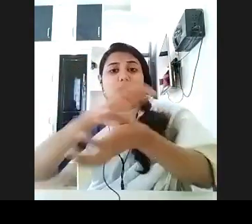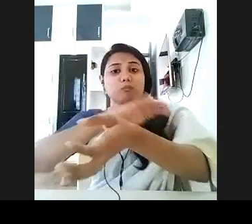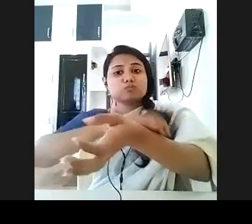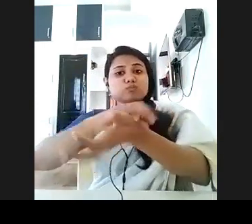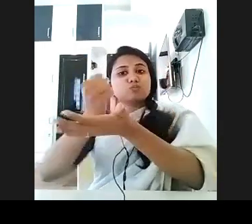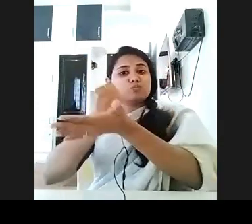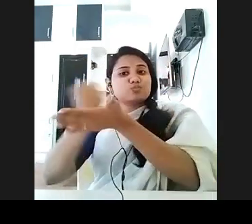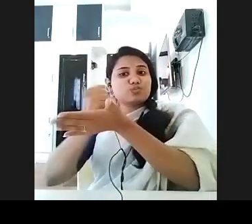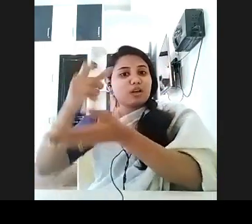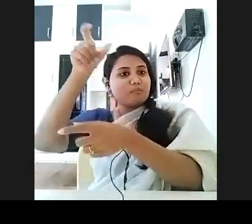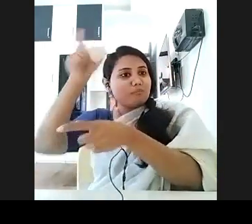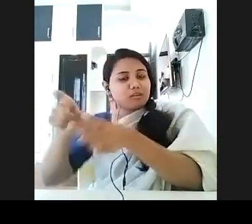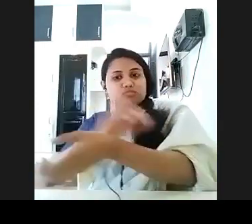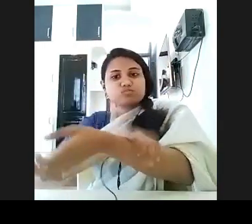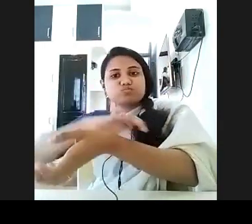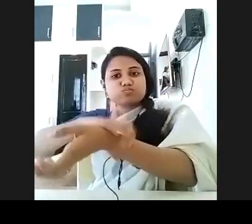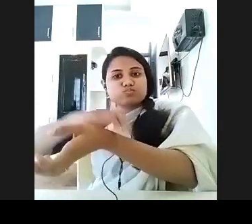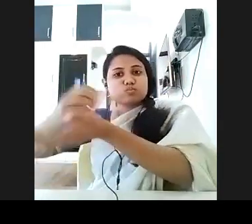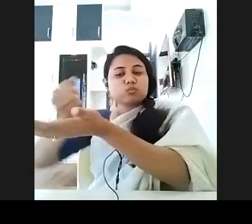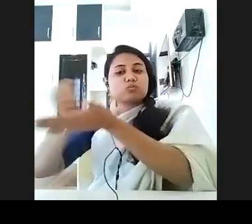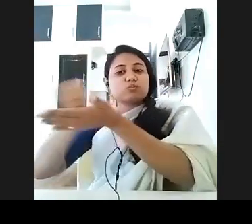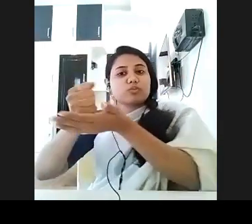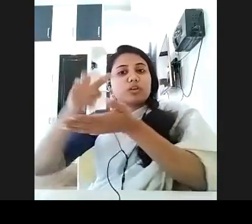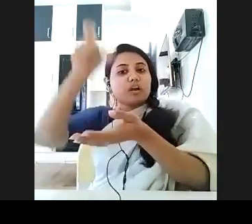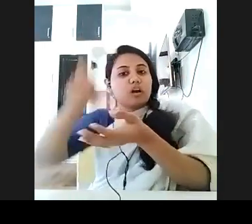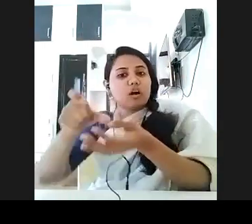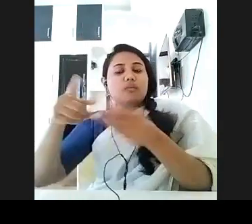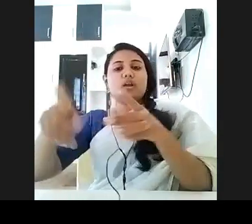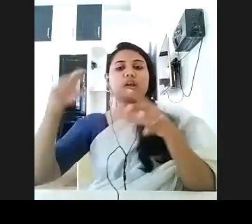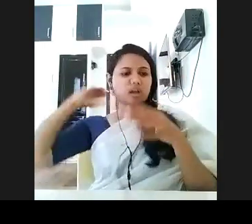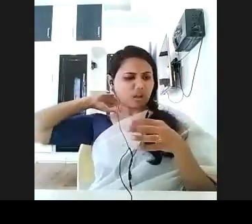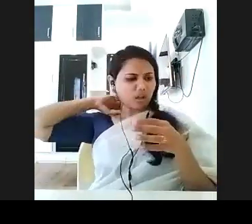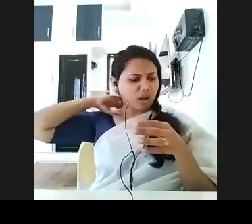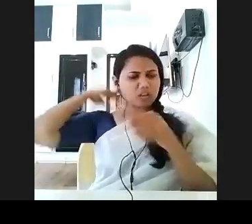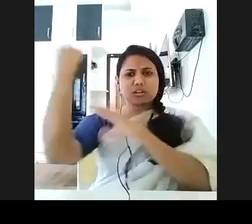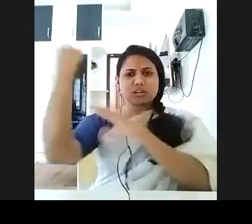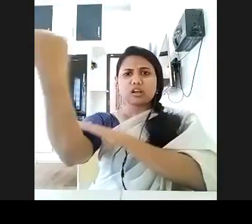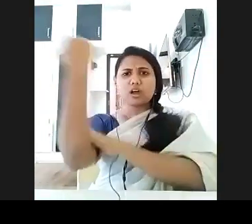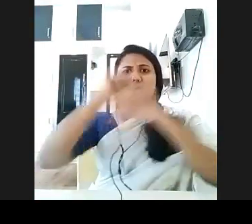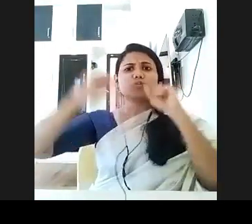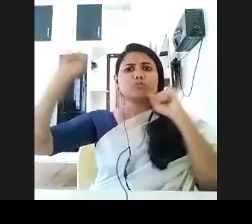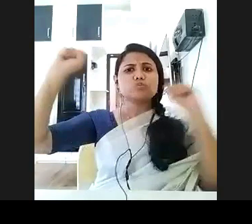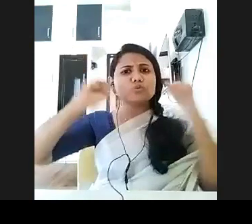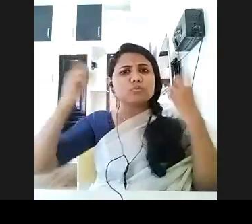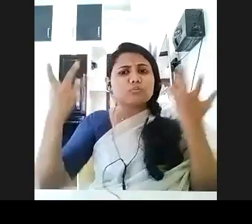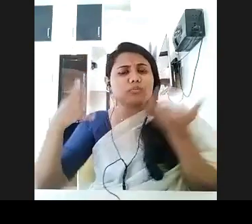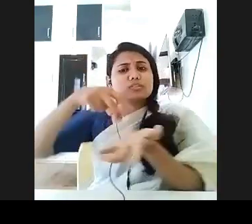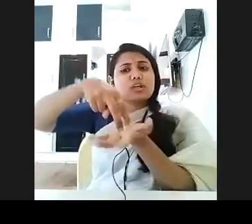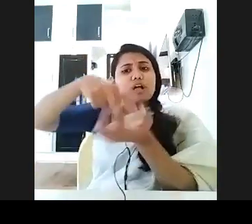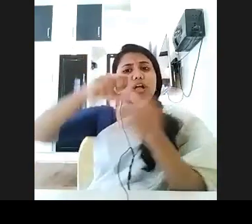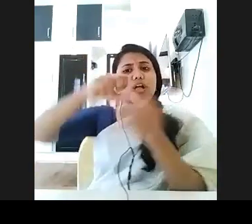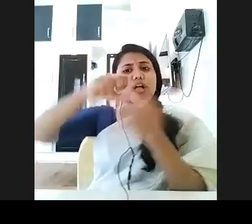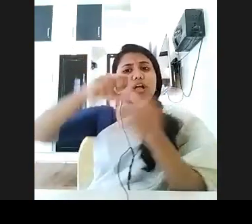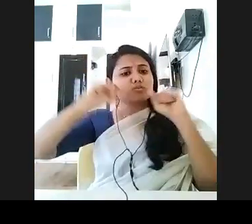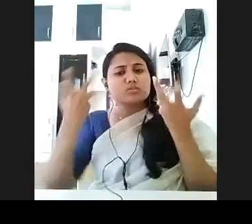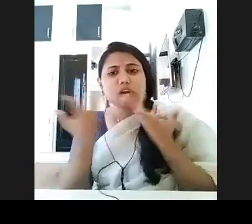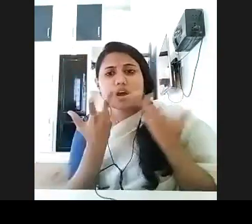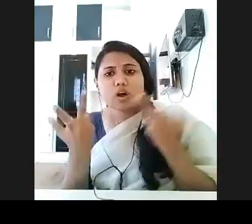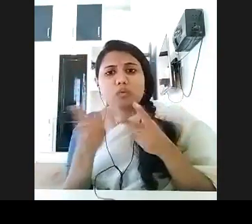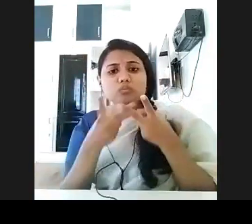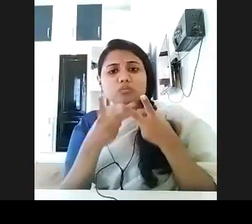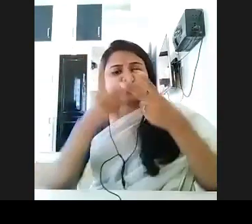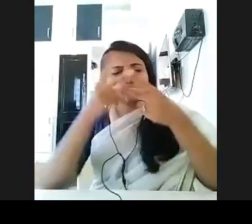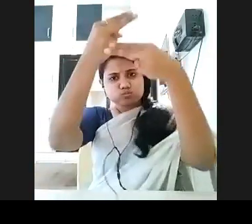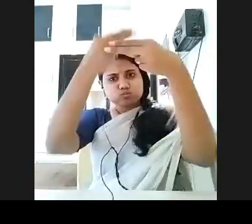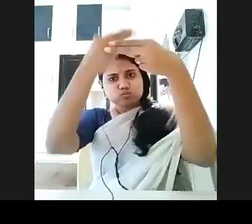കുട്ടികളുടെ ഡീറ്റെയിൽ ആയിട്ട് അവരുടെ അസസ്മെന്റ്, അതായത് കഴുത്തുറയ്ക്കുന്നത്, കൈയിൻ്റെ മൂവ്മെന്റ്സ്, കാലിൻ്റെ മൂവ്മെന്റ്സ്, ഇതൊക്കെ വെച്ചിട്ട് ഡീറ്റെയിൽ ആയിട്ടൊരു സ്കോറിങ് എല്ലാ 6